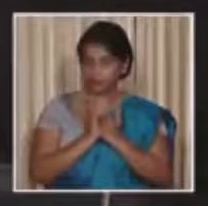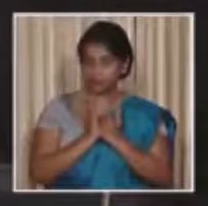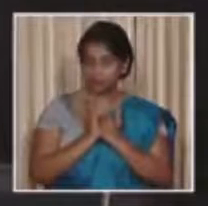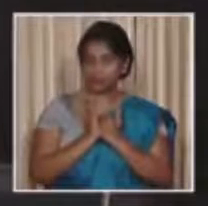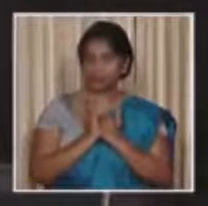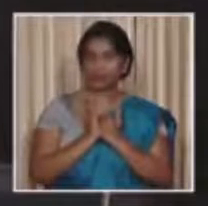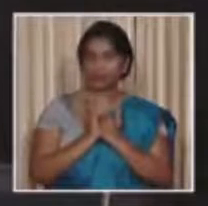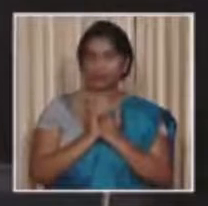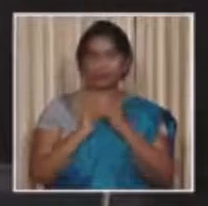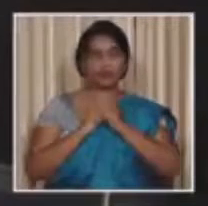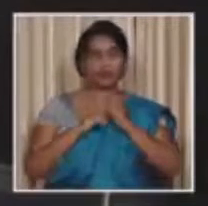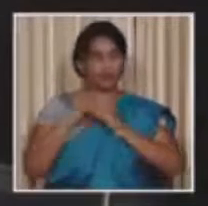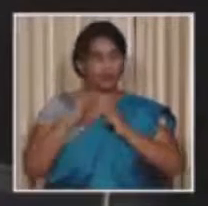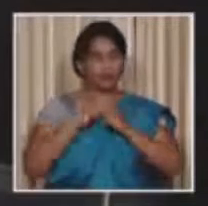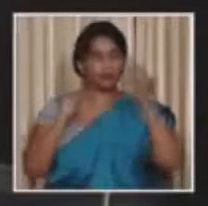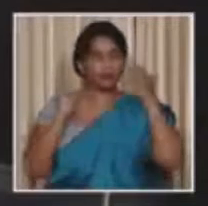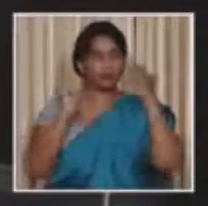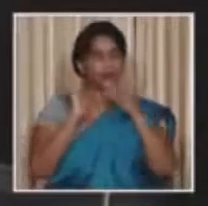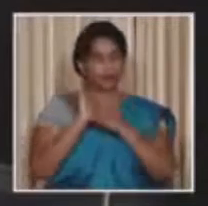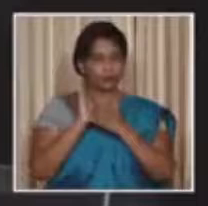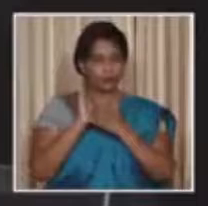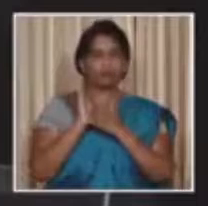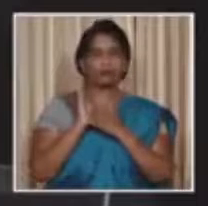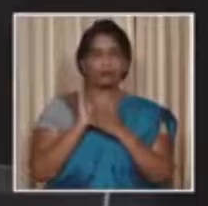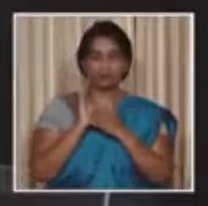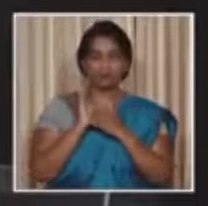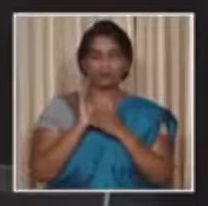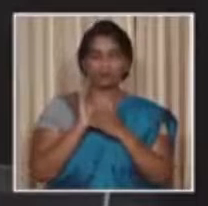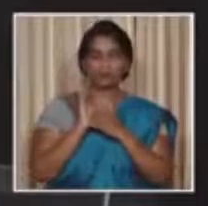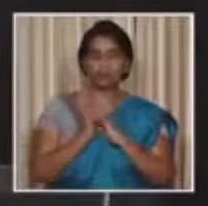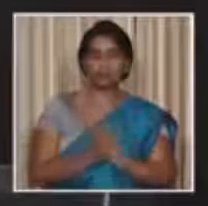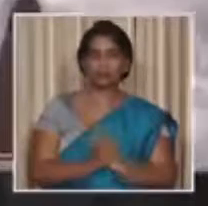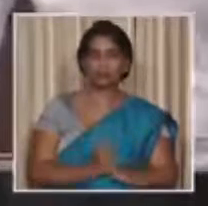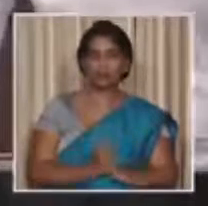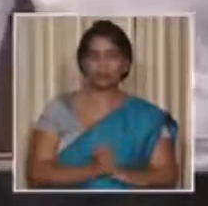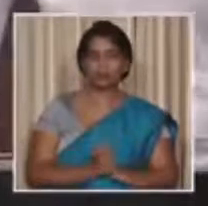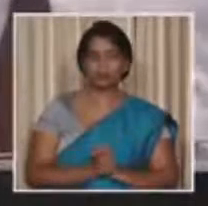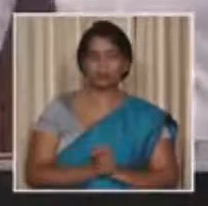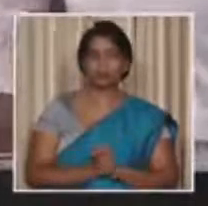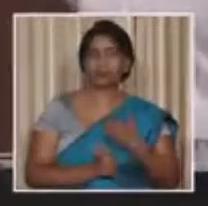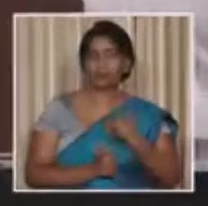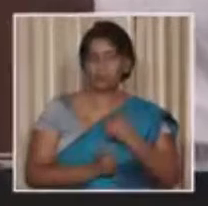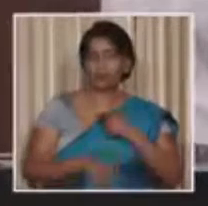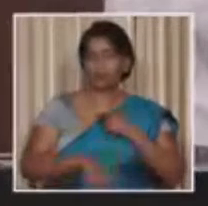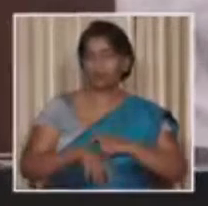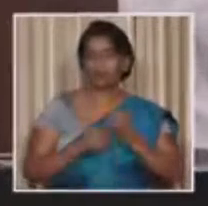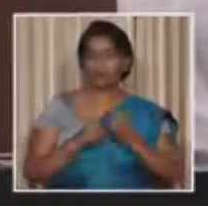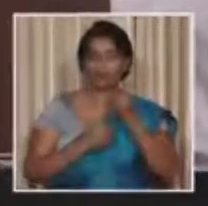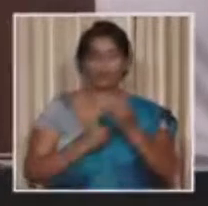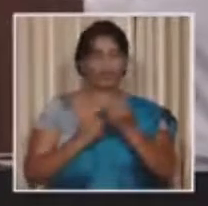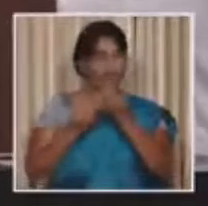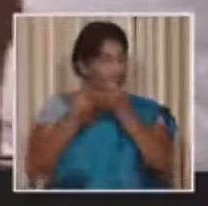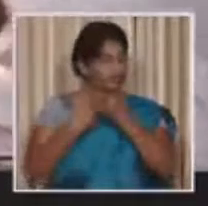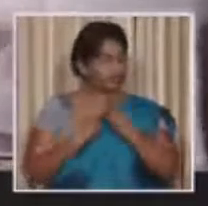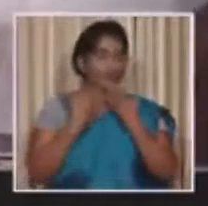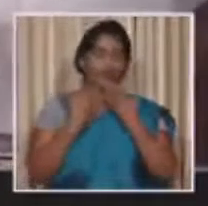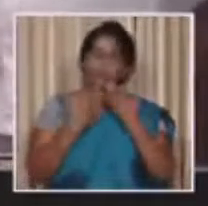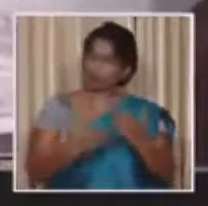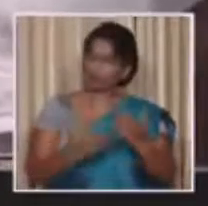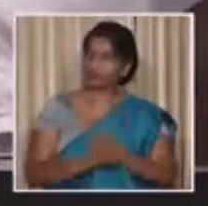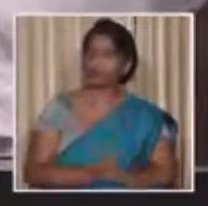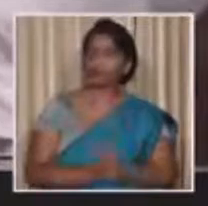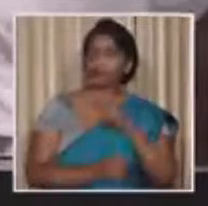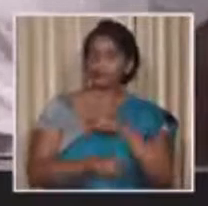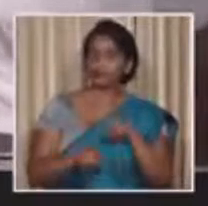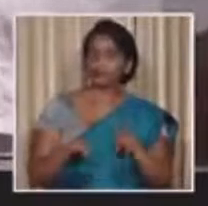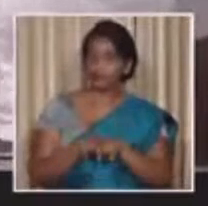අදාළ කටයුතු පිළිබඳව පාර්ලිමේන්තුවට ඉදිරිපත් කිරීම අවස්ථාව ලැබීම පිළිබඳව මම අවස්ථාව ලබා දී ඔබතුමාට ස්තුතිවන්ත වෙනවා.